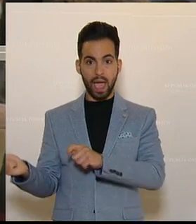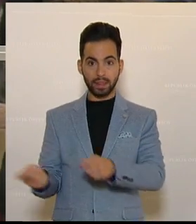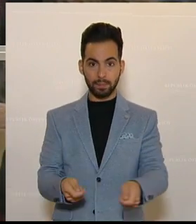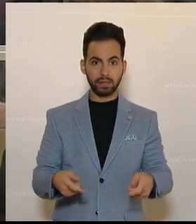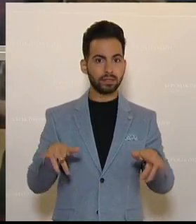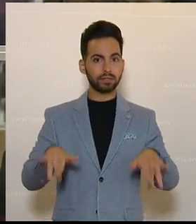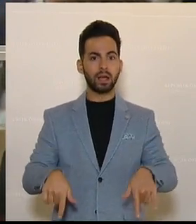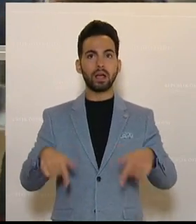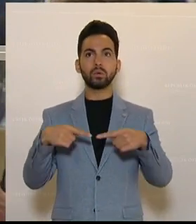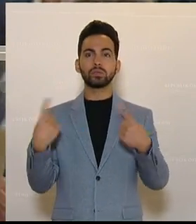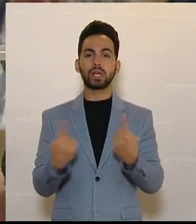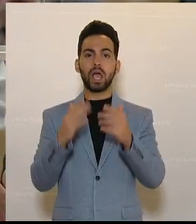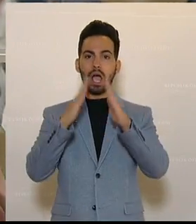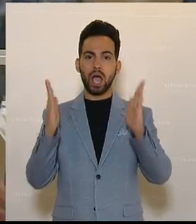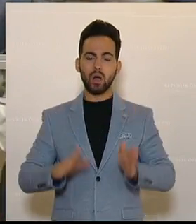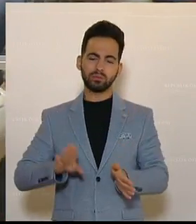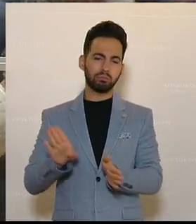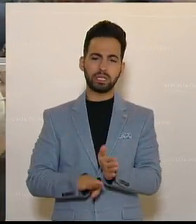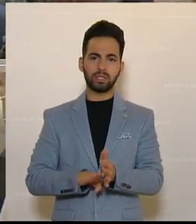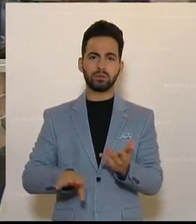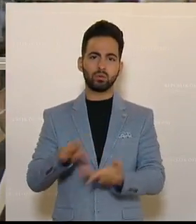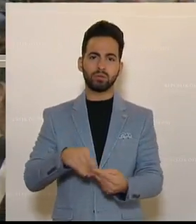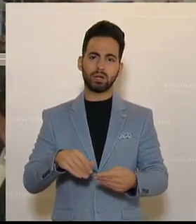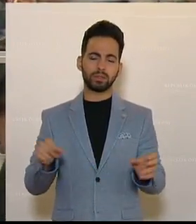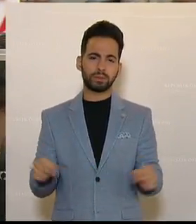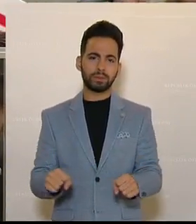ist eine Verhöhnung unseres Hauses, eine Verhöhnung des Nationalrats.